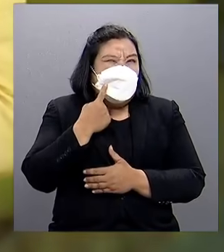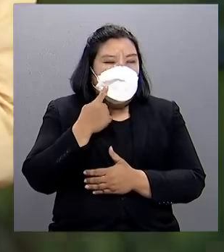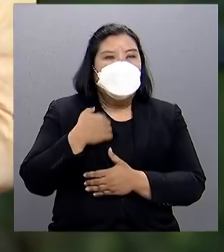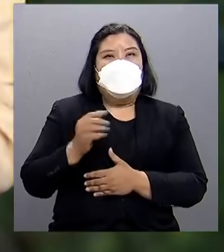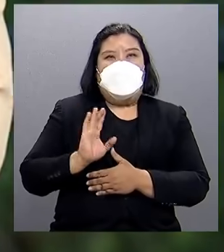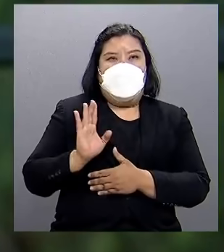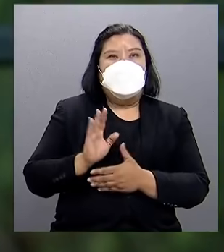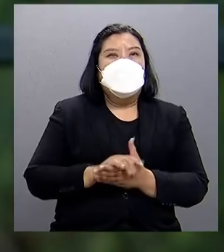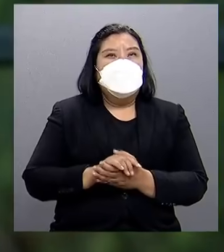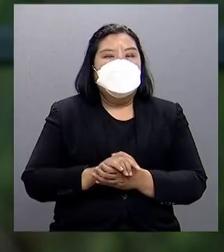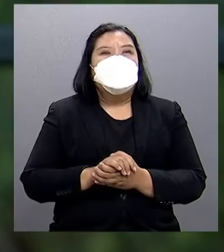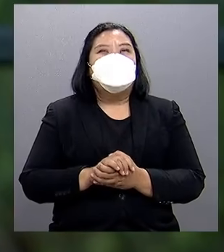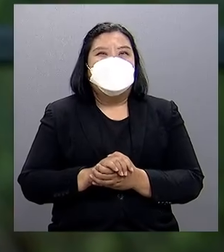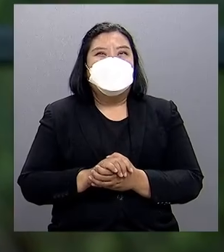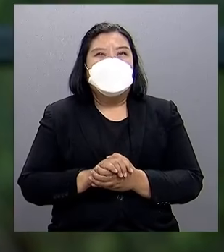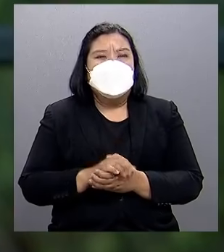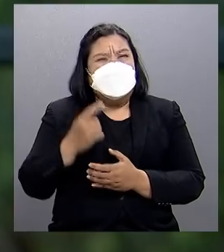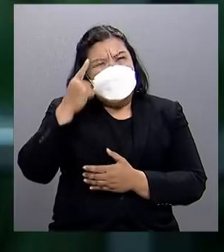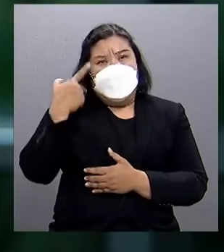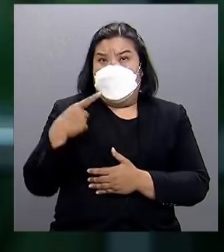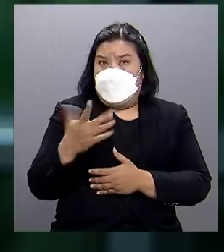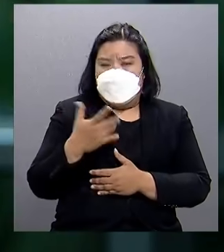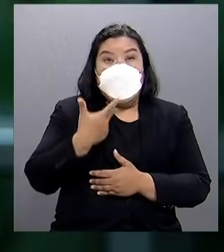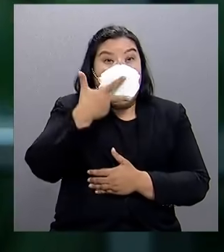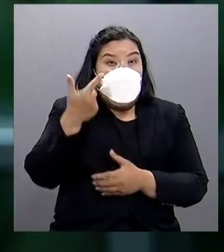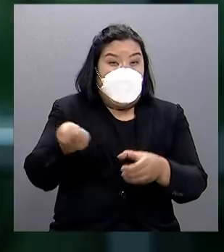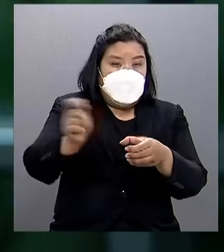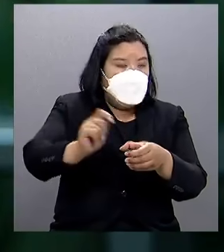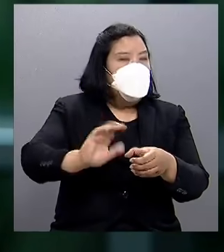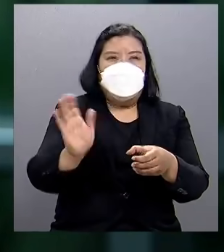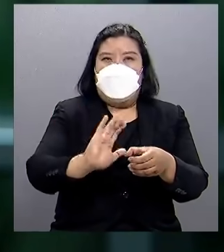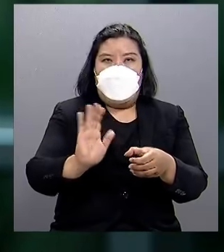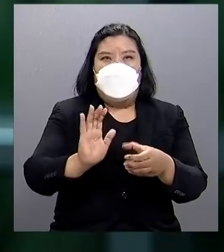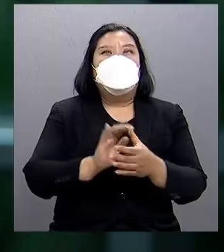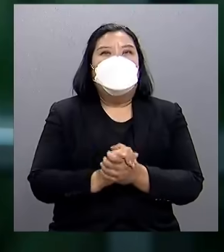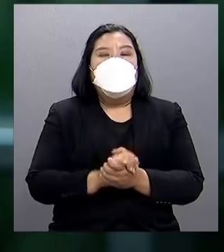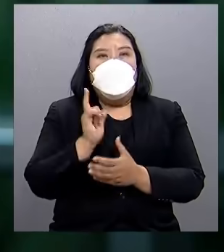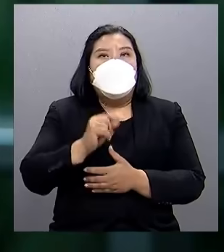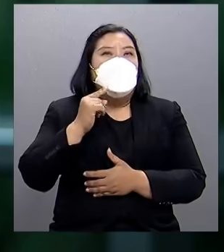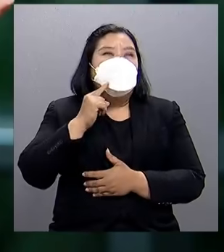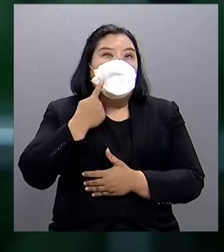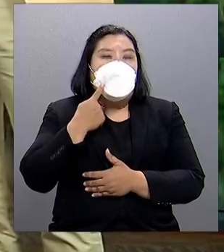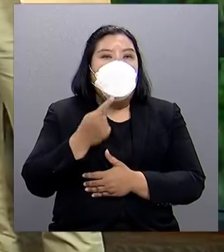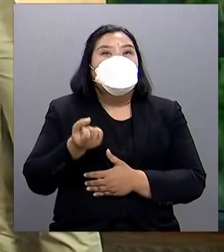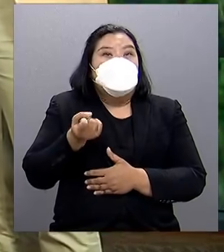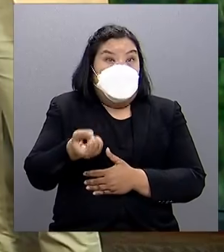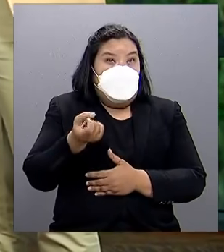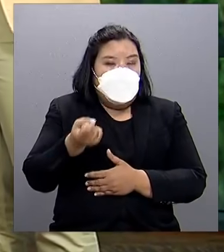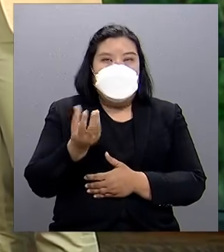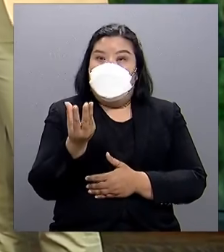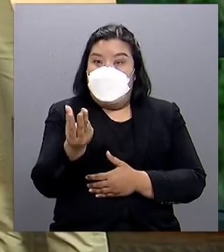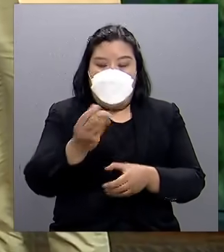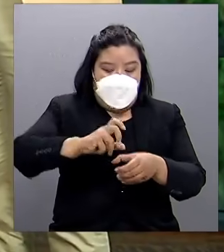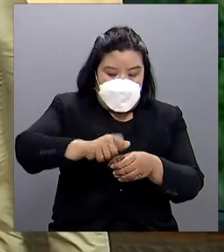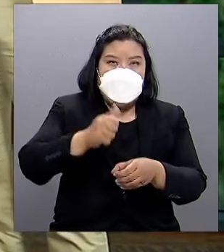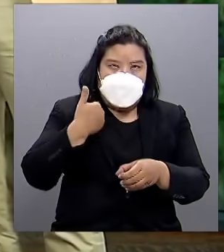นี้มันก็ไม่ได้เกิดประโยชน์เต็มที่กับร่างกายของเรา ต้องใช้มะนาวสดๆแบบนี้ไม่ใช่มะนาวเทียม หรือเลมอนทั้งห